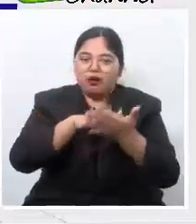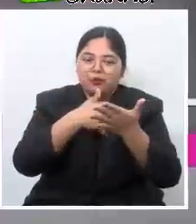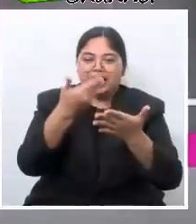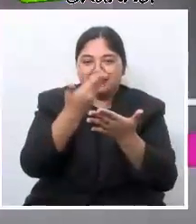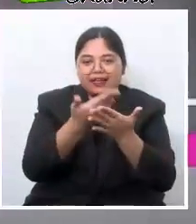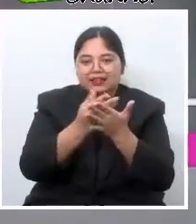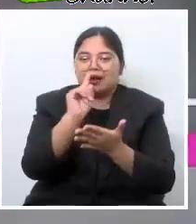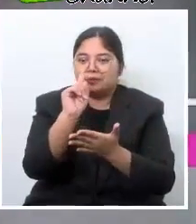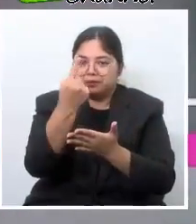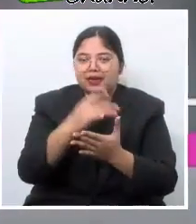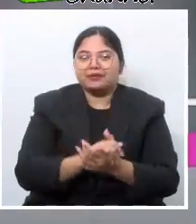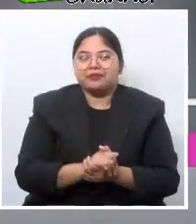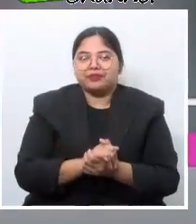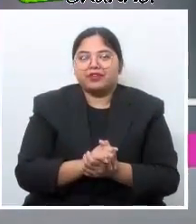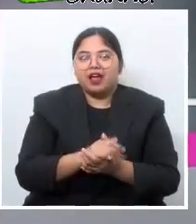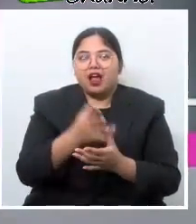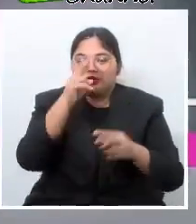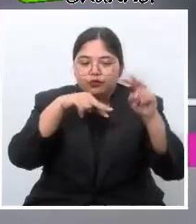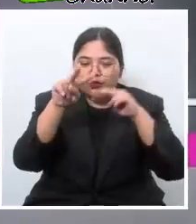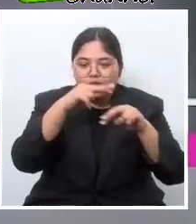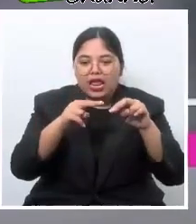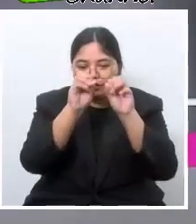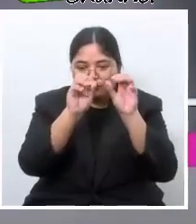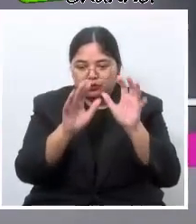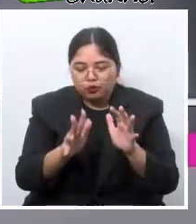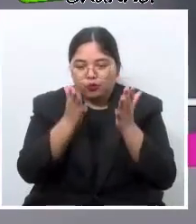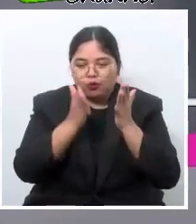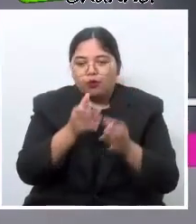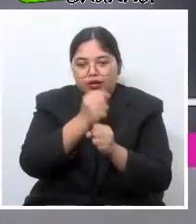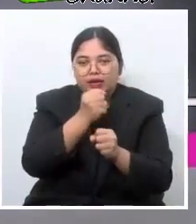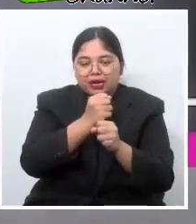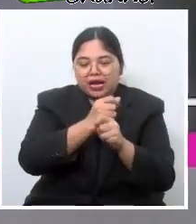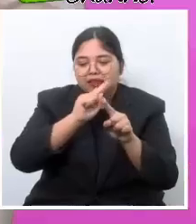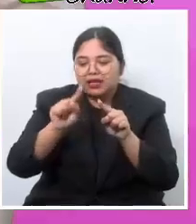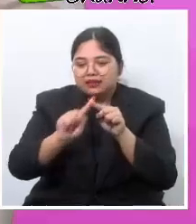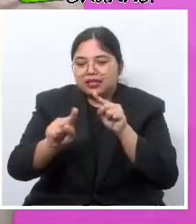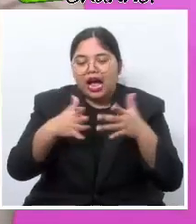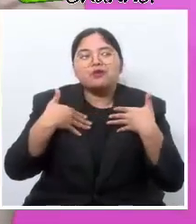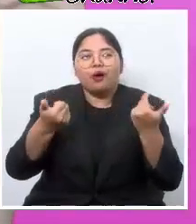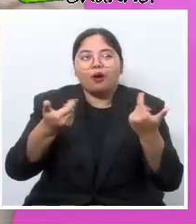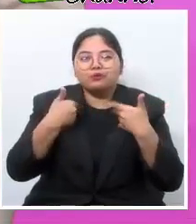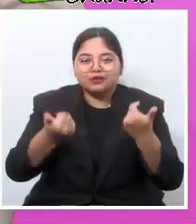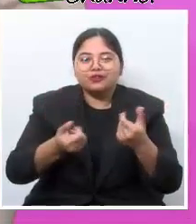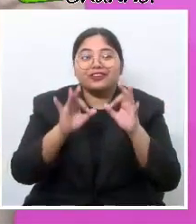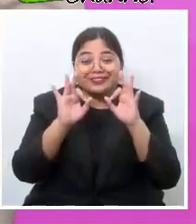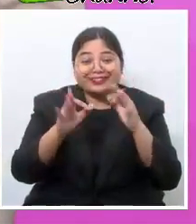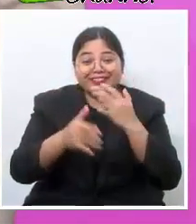ค่ะลดภาระดูแลครูและบุคลากรทางการศึกษาให้มีความสุขอย่าพลาดโอกาสนี้นะคะ